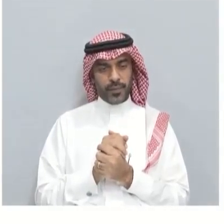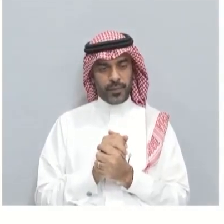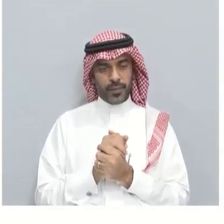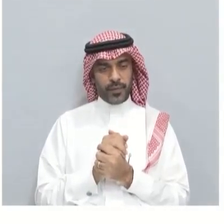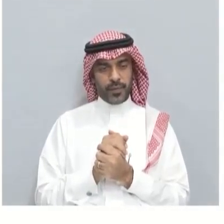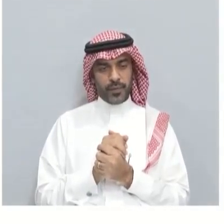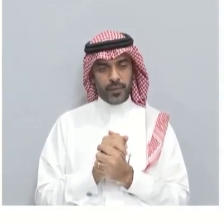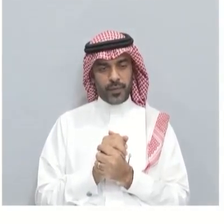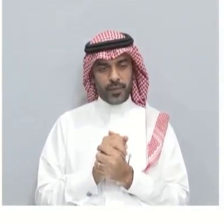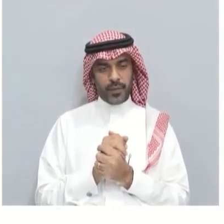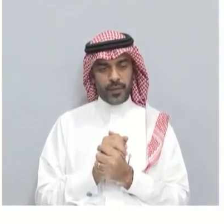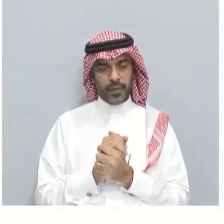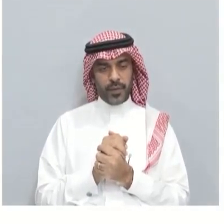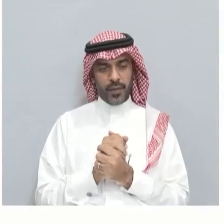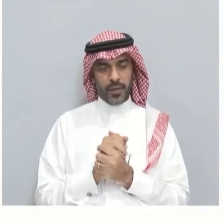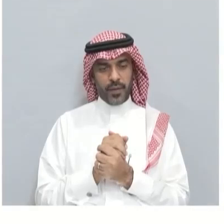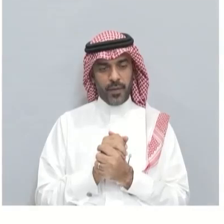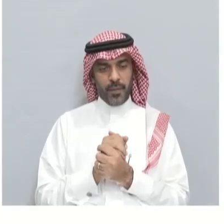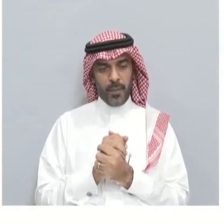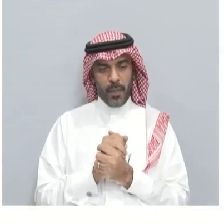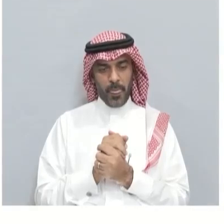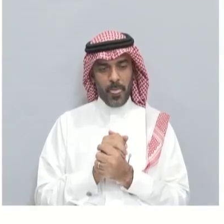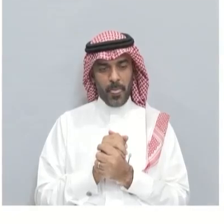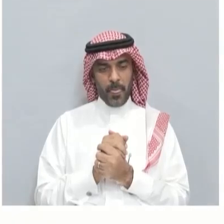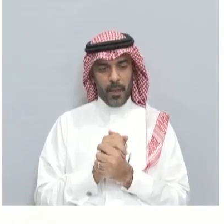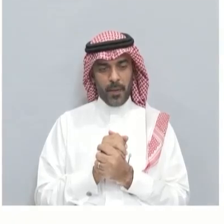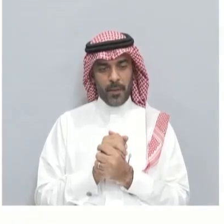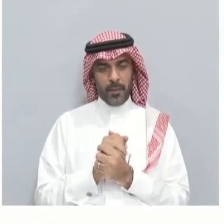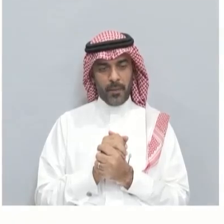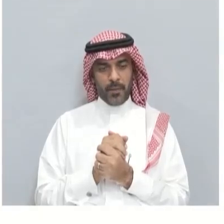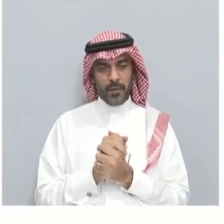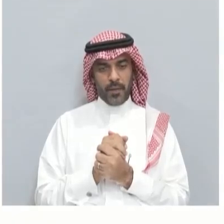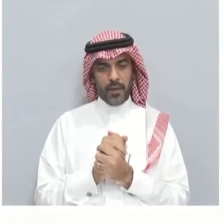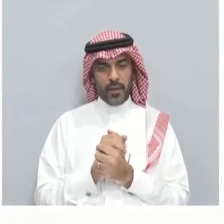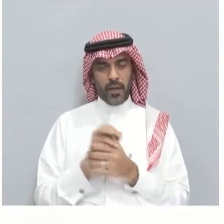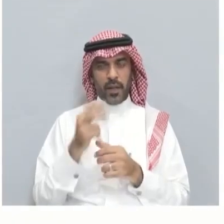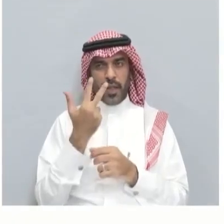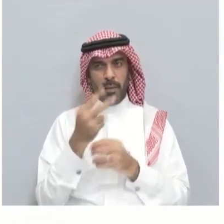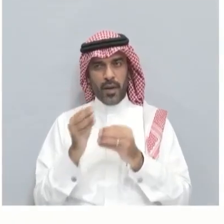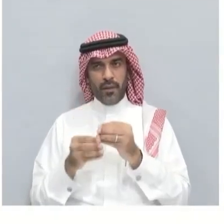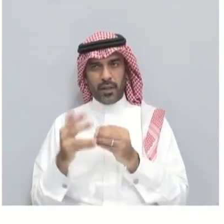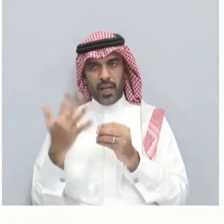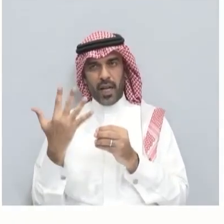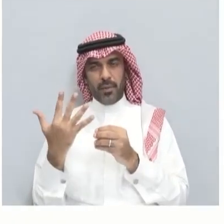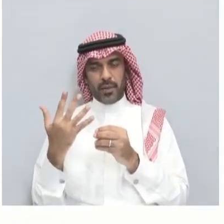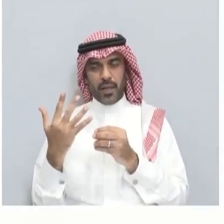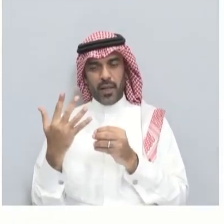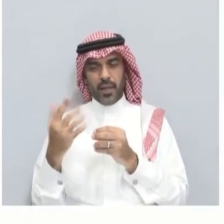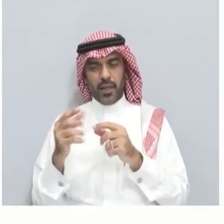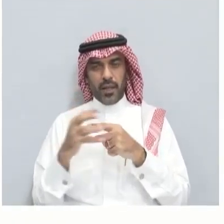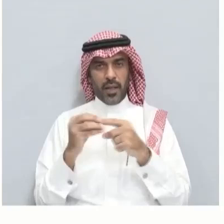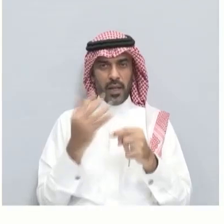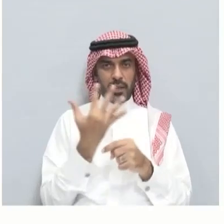وعندنا هذه الاخرى عند الزمن تقريبا كم اذا عندي 8 ف5 ناقص 5